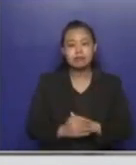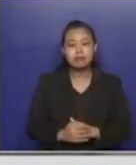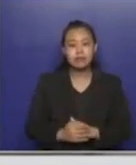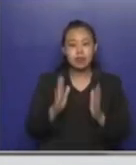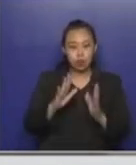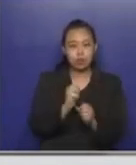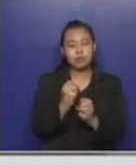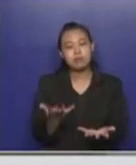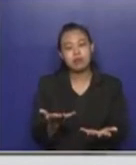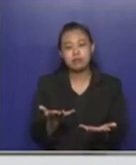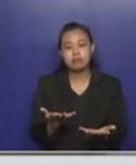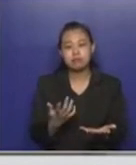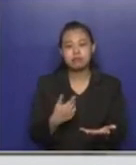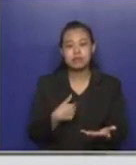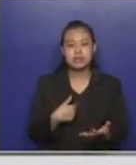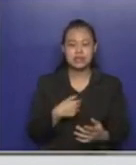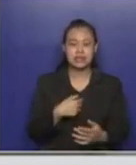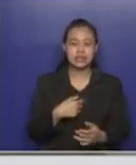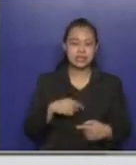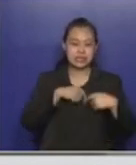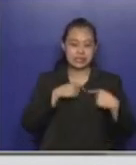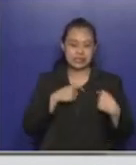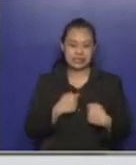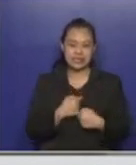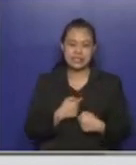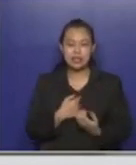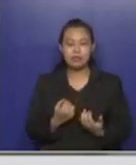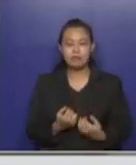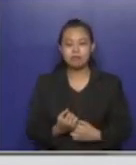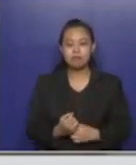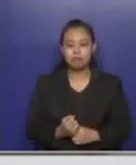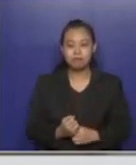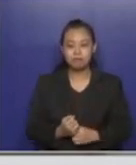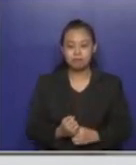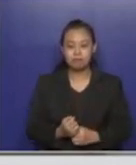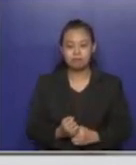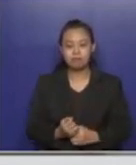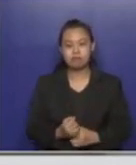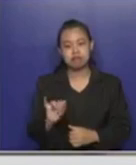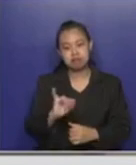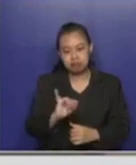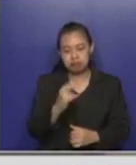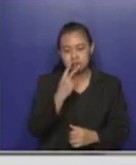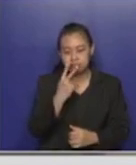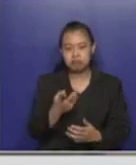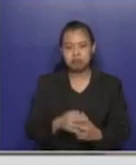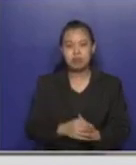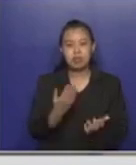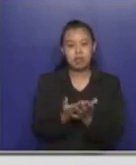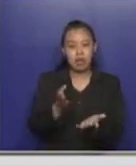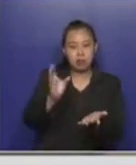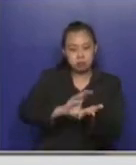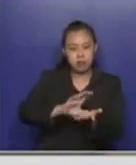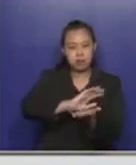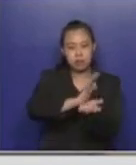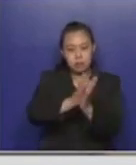บนี้ได้นี่มันต้องมีความเหี้ยมโหดระดับไหนกันคะท่านประธาน ดิฉันเห็นว่าท่านควรจะเปลี่ยนงบทั้งหม